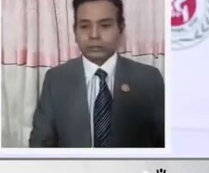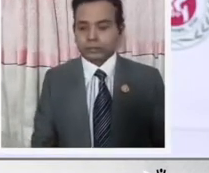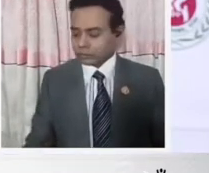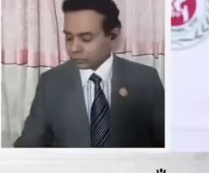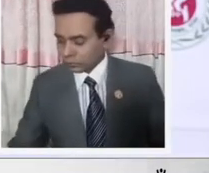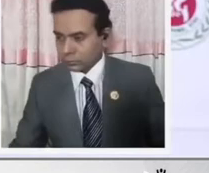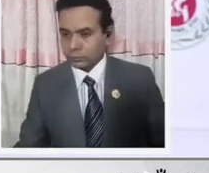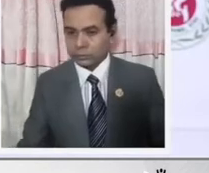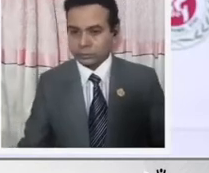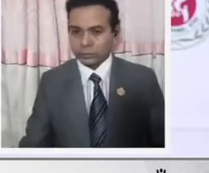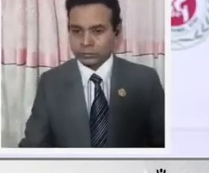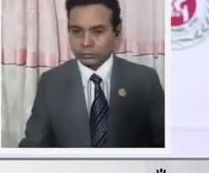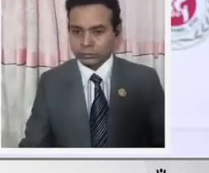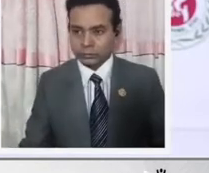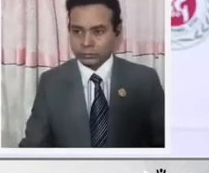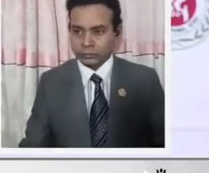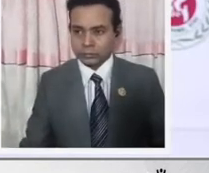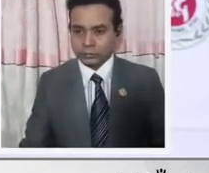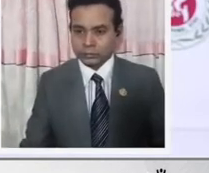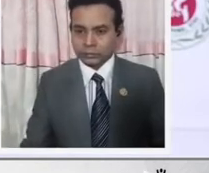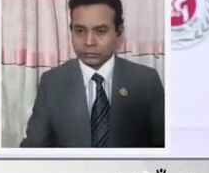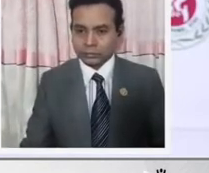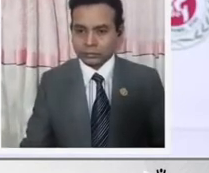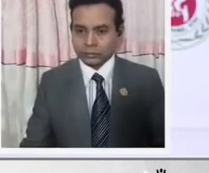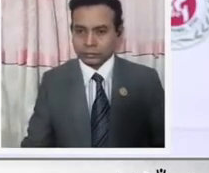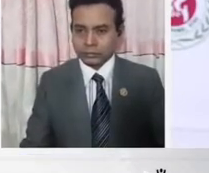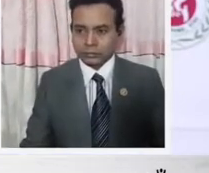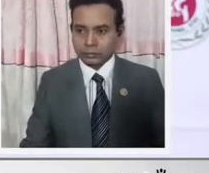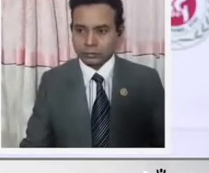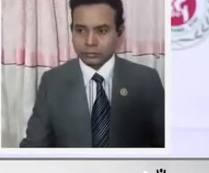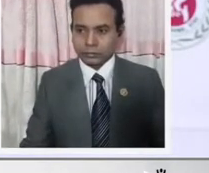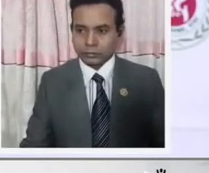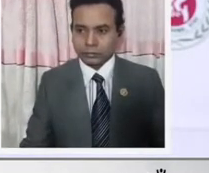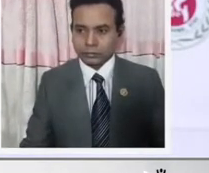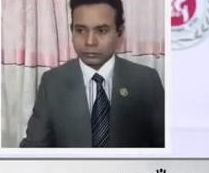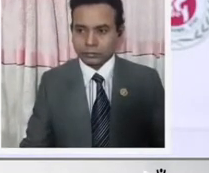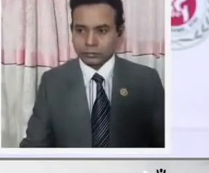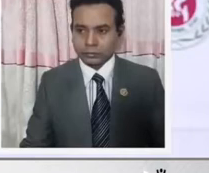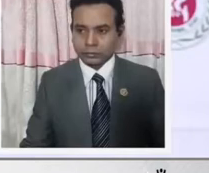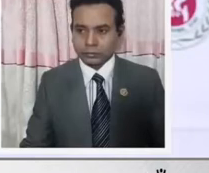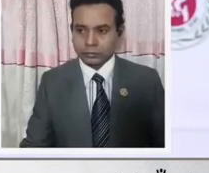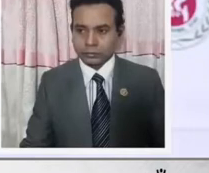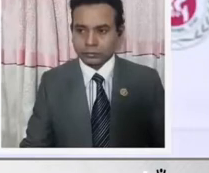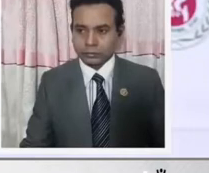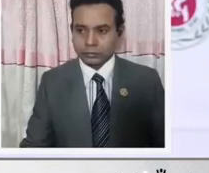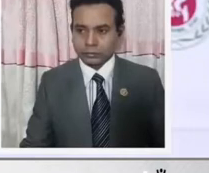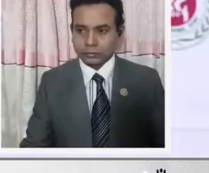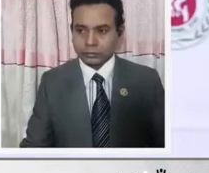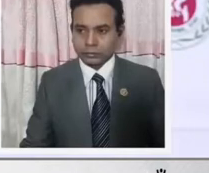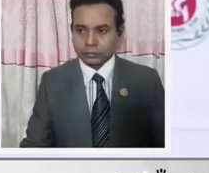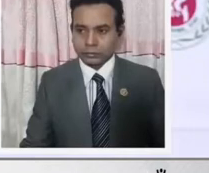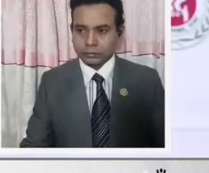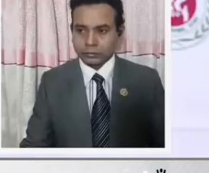২৩৯১ জন। একই সময়ে আক্রান্ত হিসেবে শনাক্ত হয়েছেন আরো ৩০৯৯ জন। এ নিয়ে মোট আক্রান্তের সংখ্যা